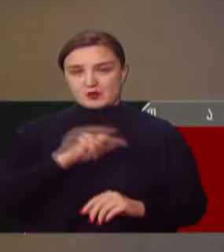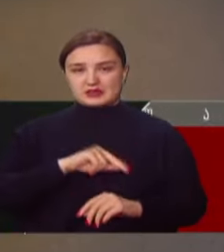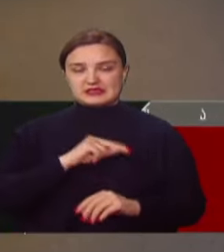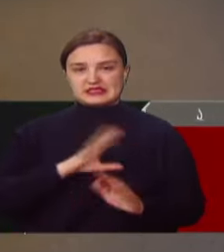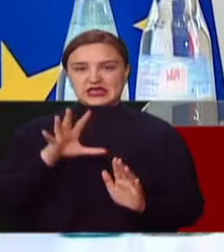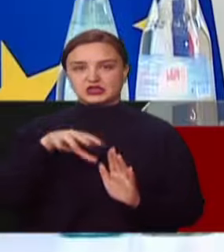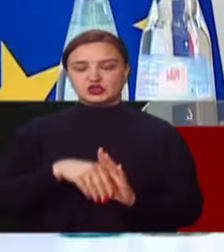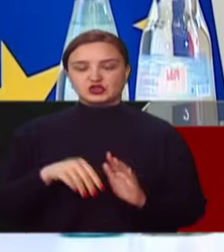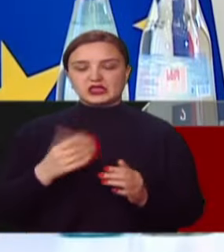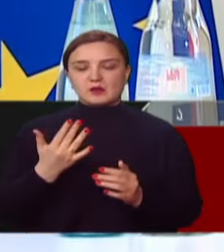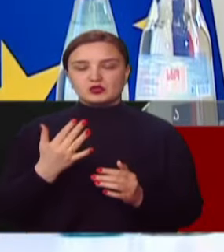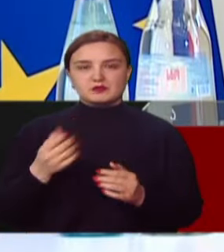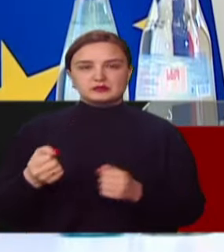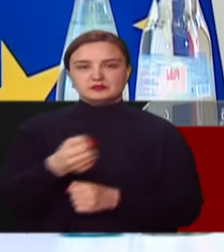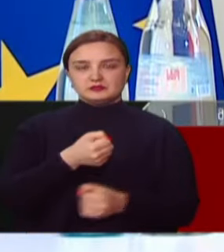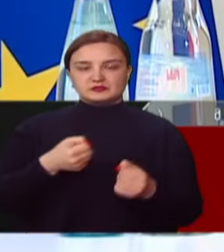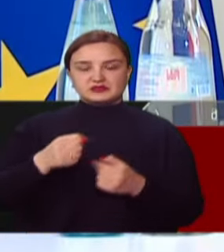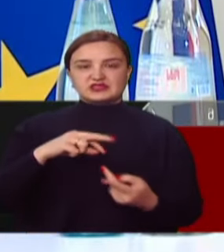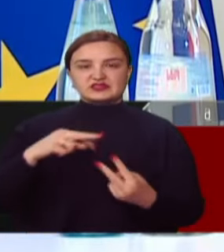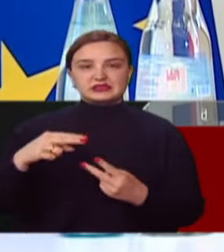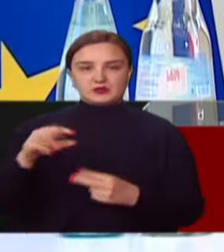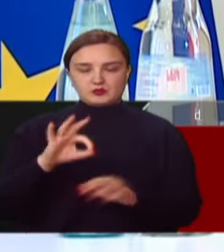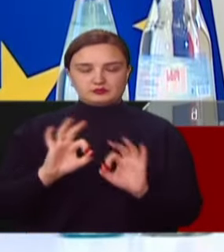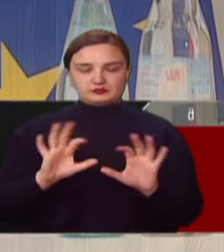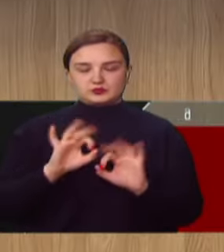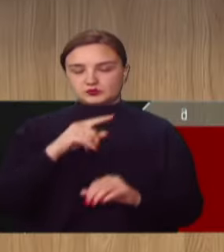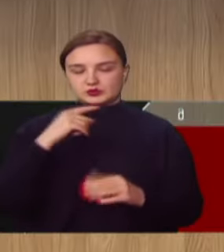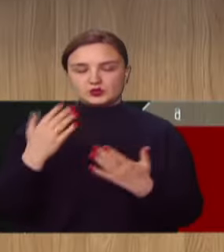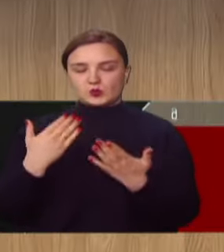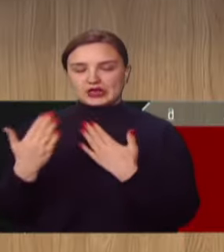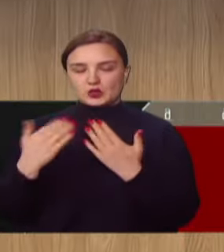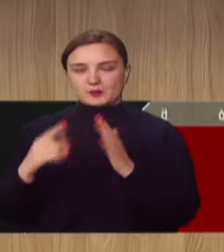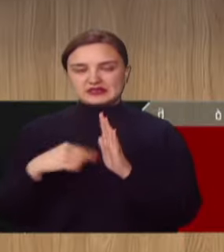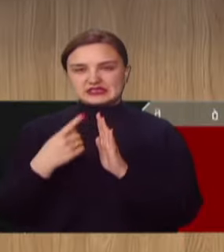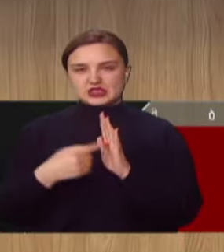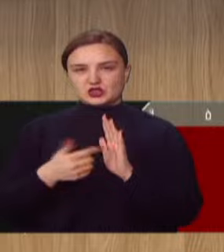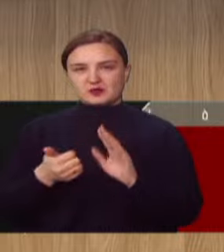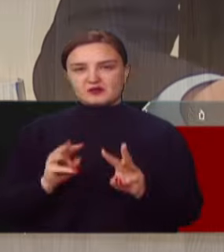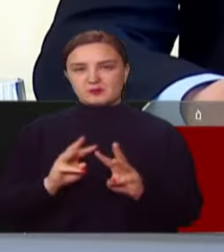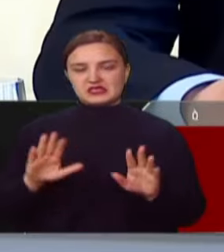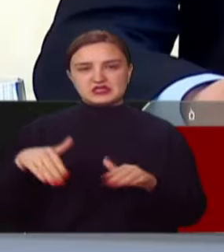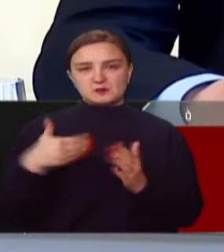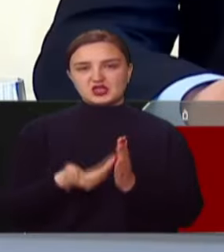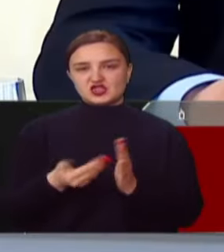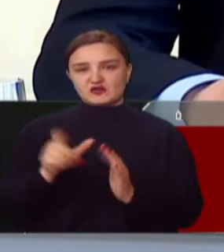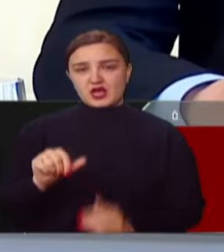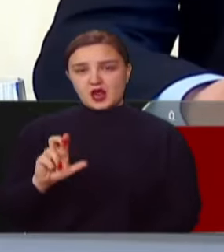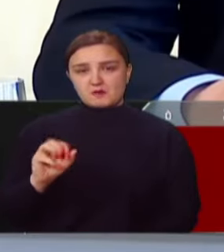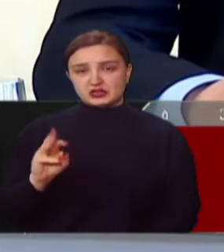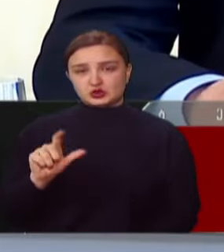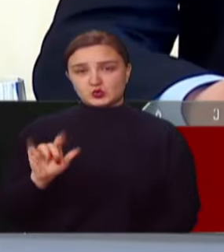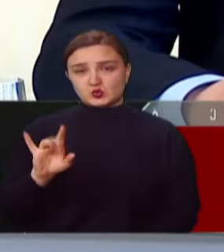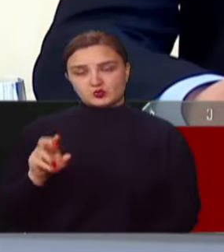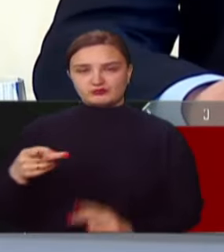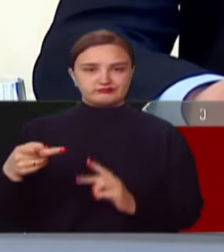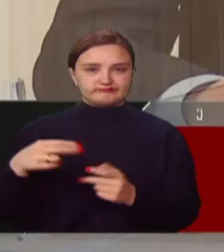ადმინისტრაციაში განხორციელებული რამდენიმე ცვლილების შესახებაც განაცხადა. რუსეთთან ურთიერთობების საკითხებში პრემიერ-მინისტრის მრჩევლად სურა ბაბაშიძის ნაცვლად